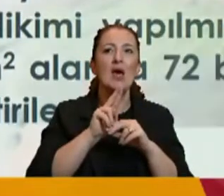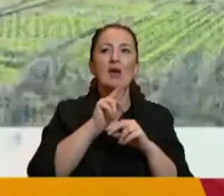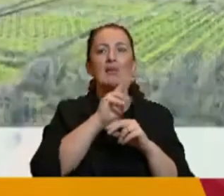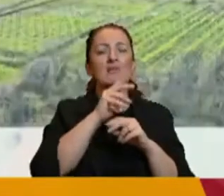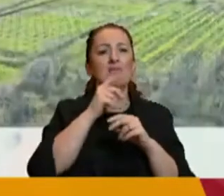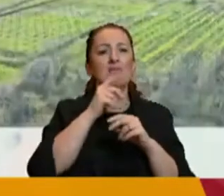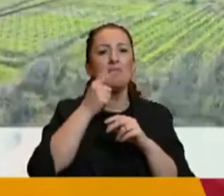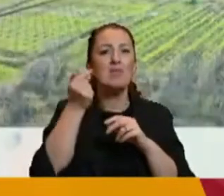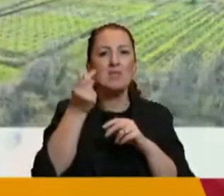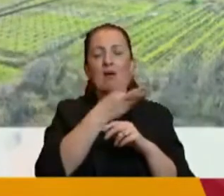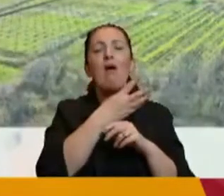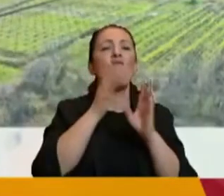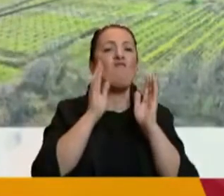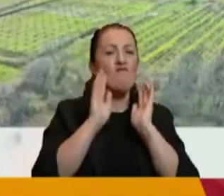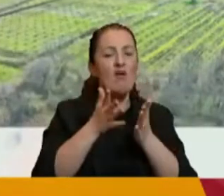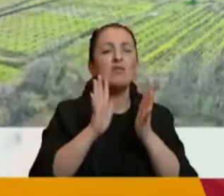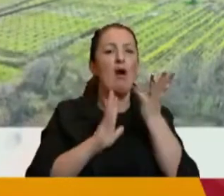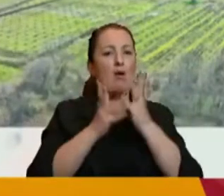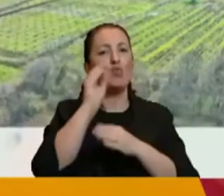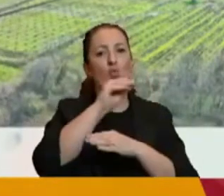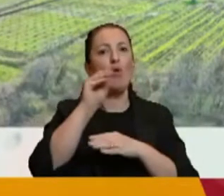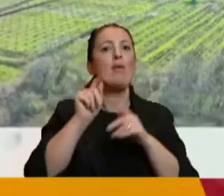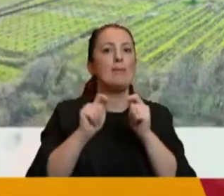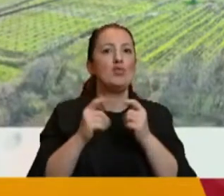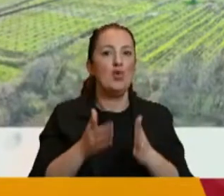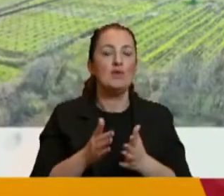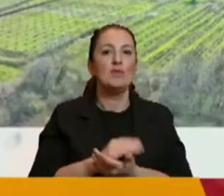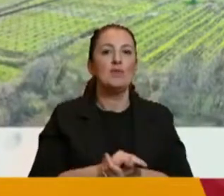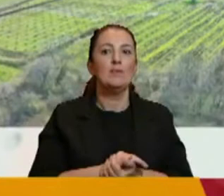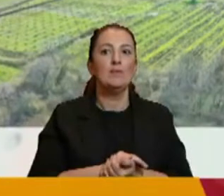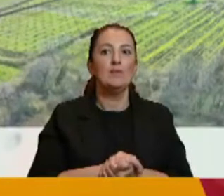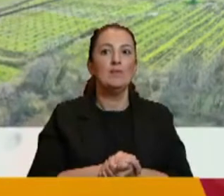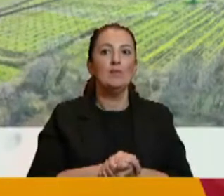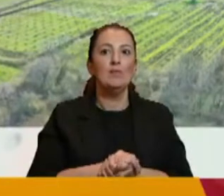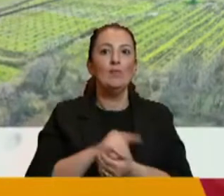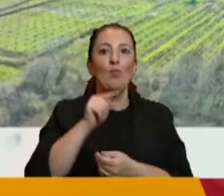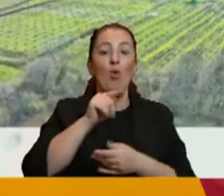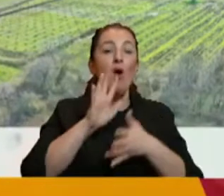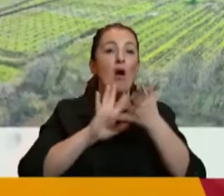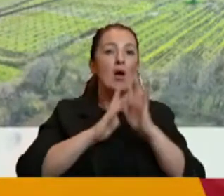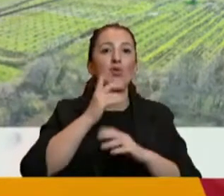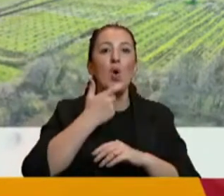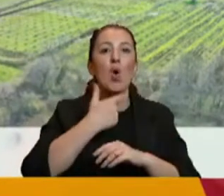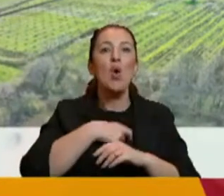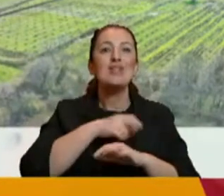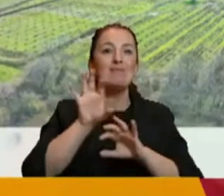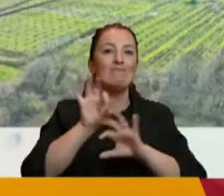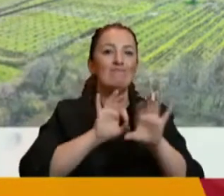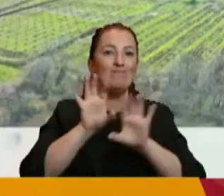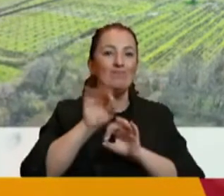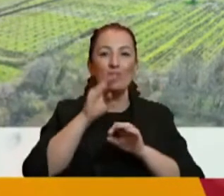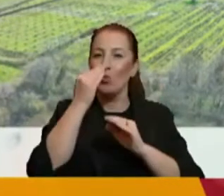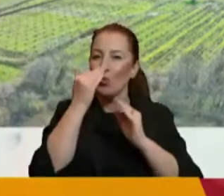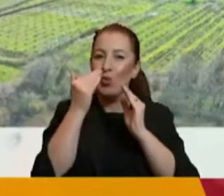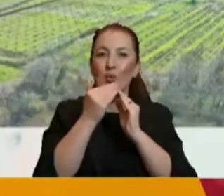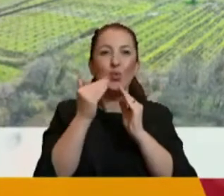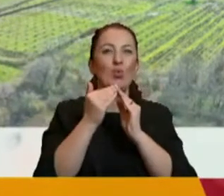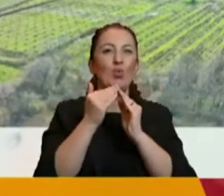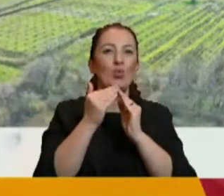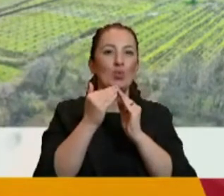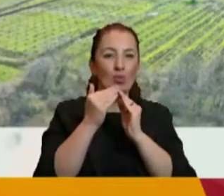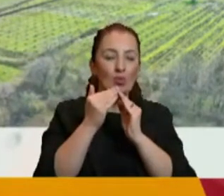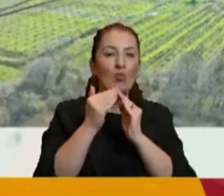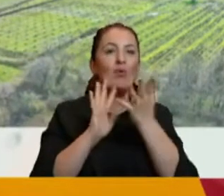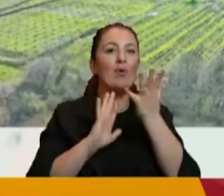Ağaç dikimi gerçekleştireceğiz ve bu ağaçlar Özel seçilmiş hafıza uygun ve